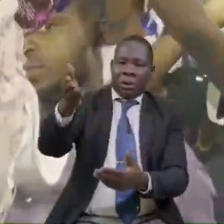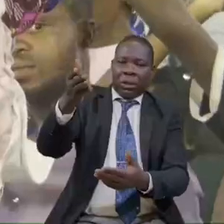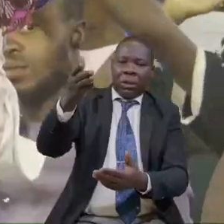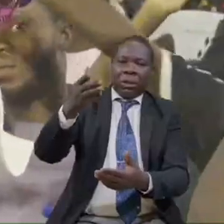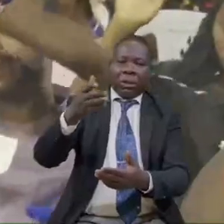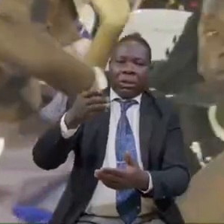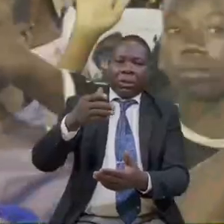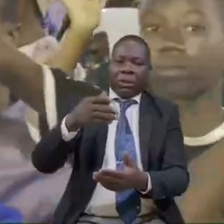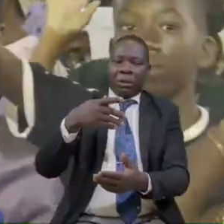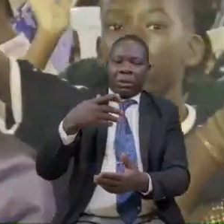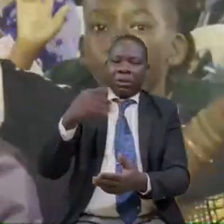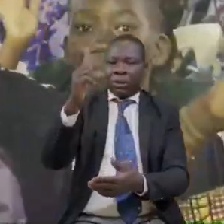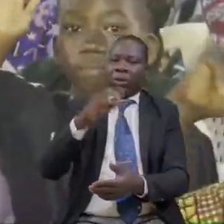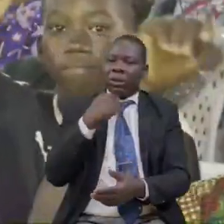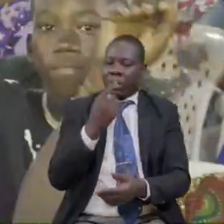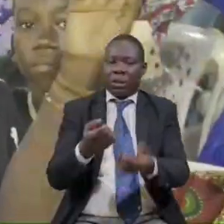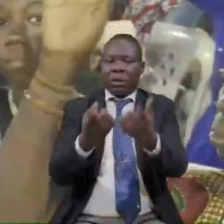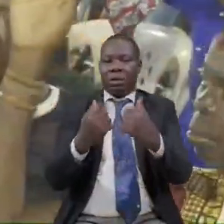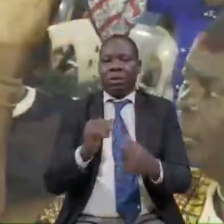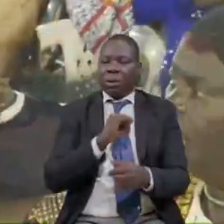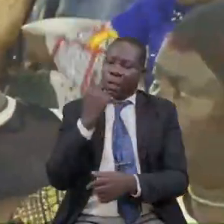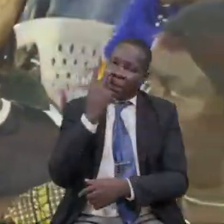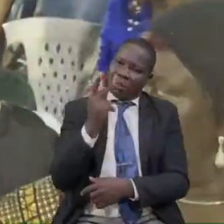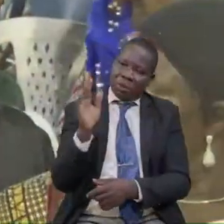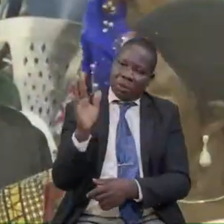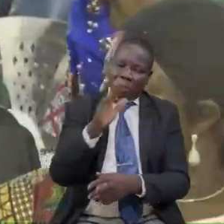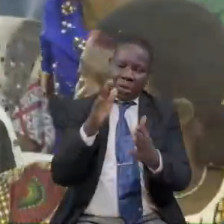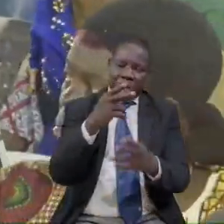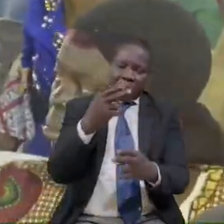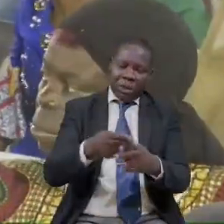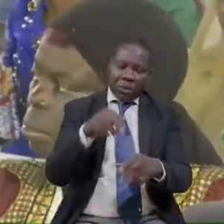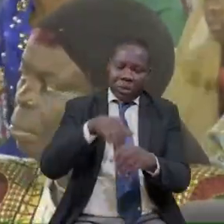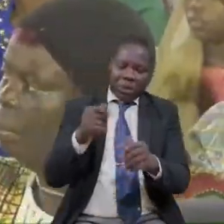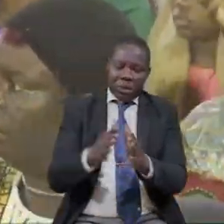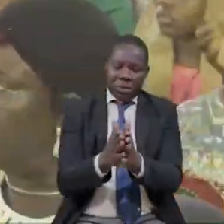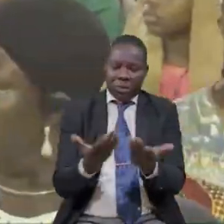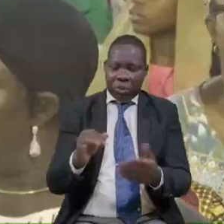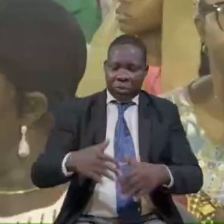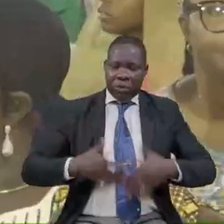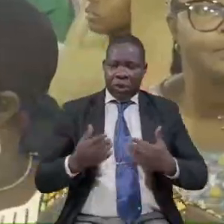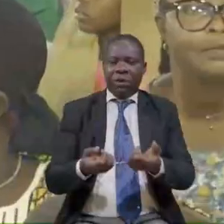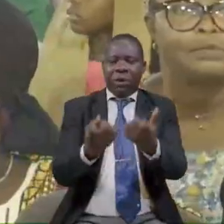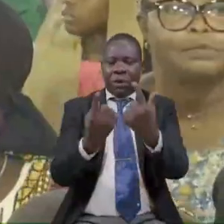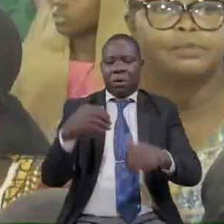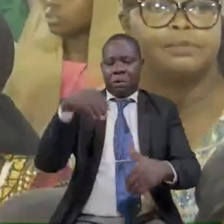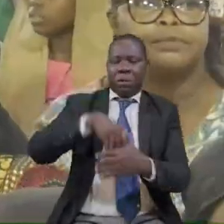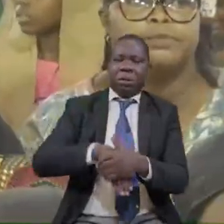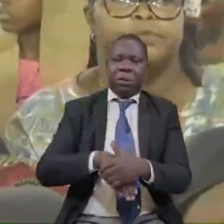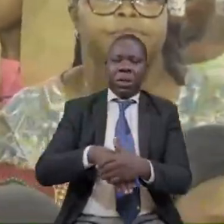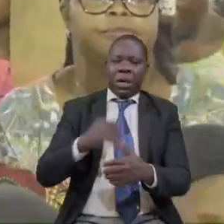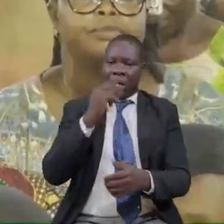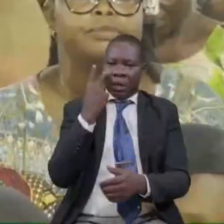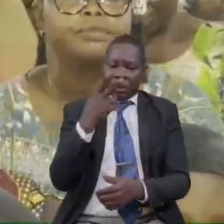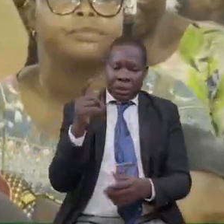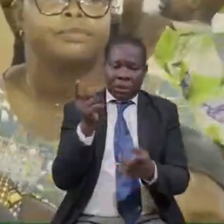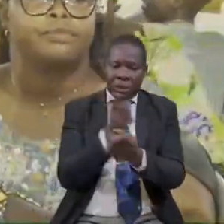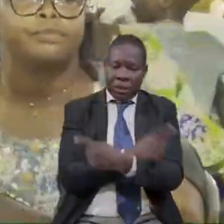dire, viens, je vois ton nom dans le livre de vie, viens, rentre, je vois l'heure, le